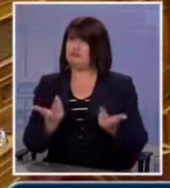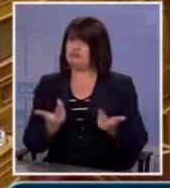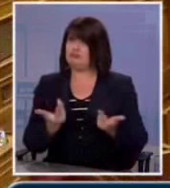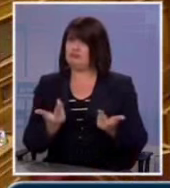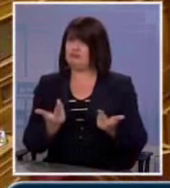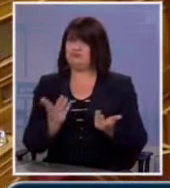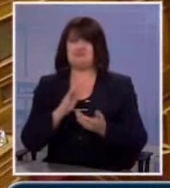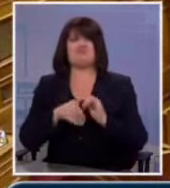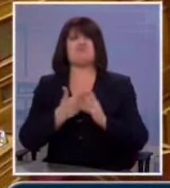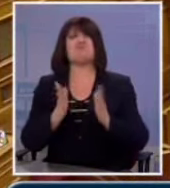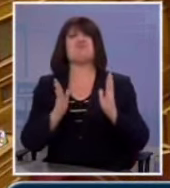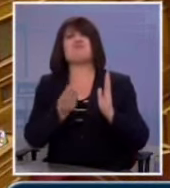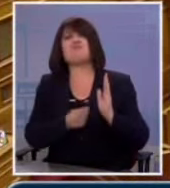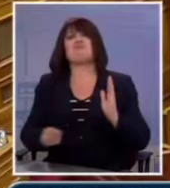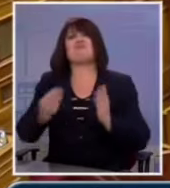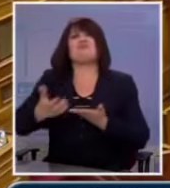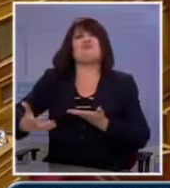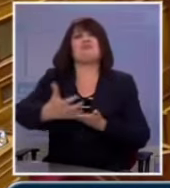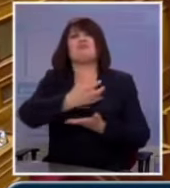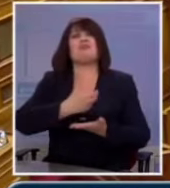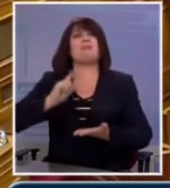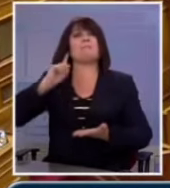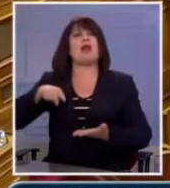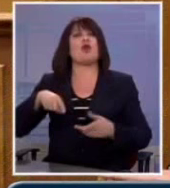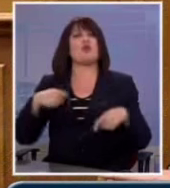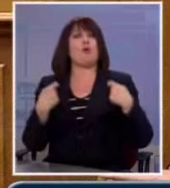ότι δεν τους ενδιαφέρουν τα πρόσθετα έσοδα από τον έλεγχο του παράνομου πλούτου